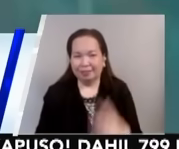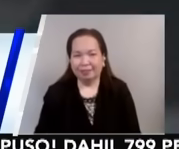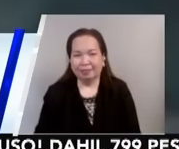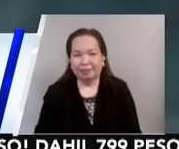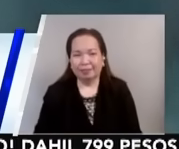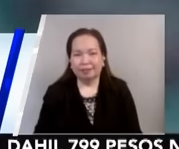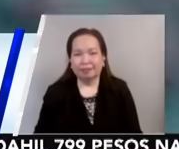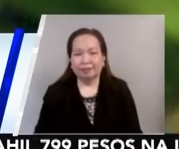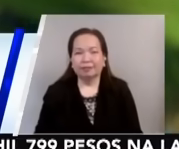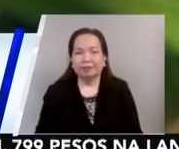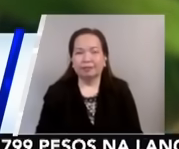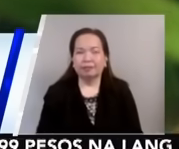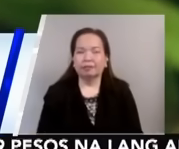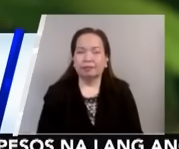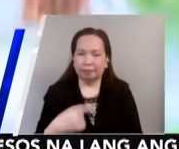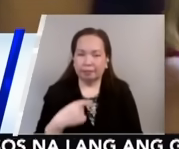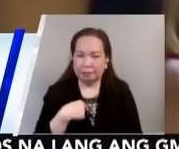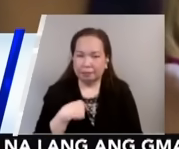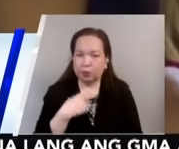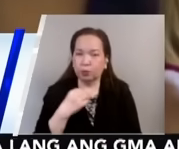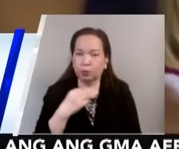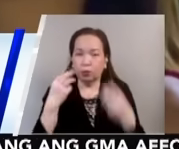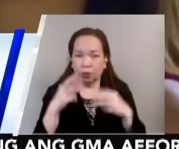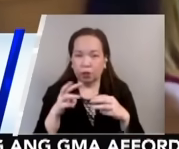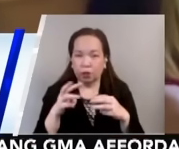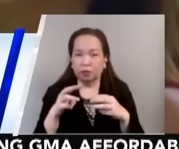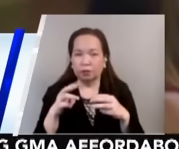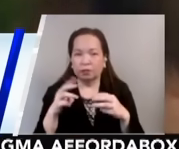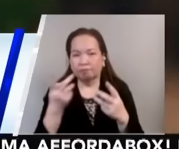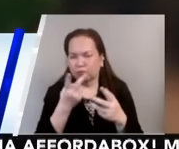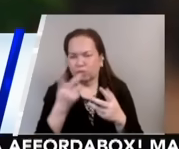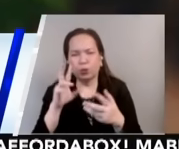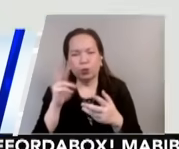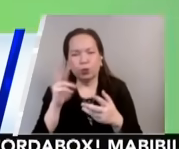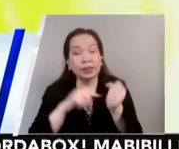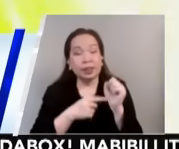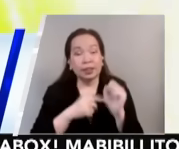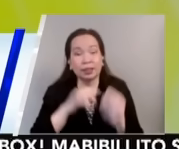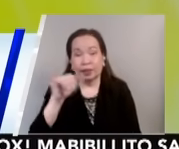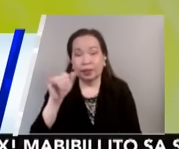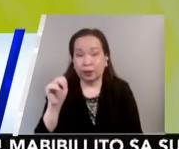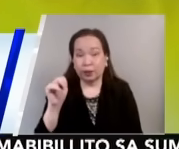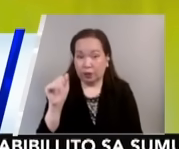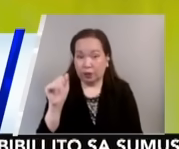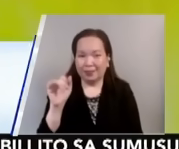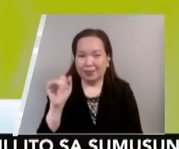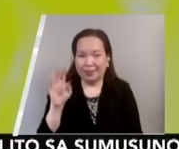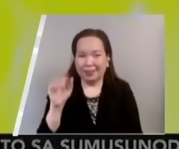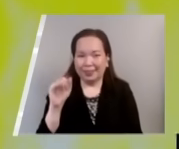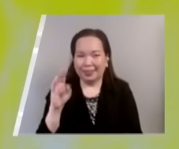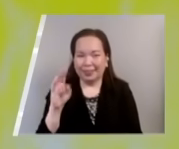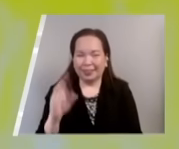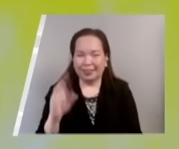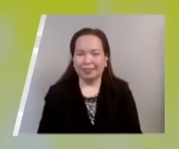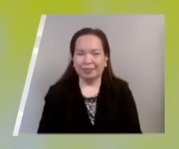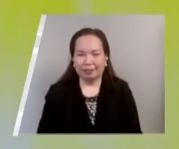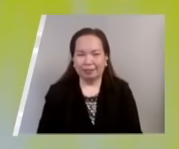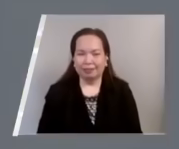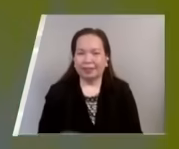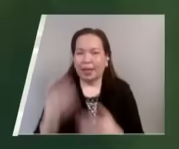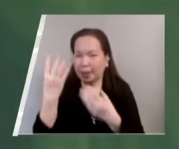na ang love die repeat at asawa na asawa ko simula January 15 kata Tibayan unupdated sa